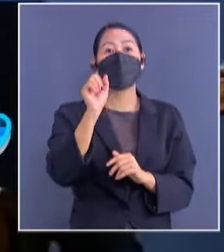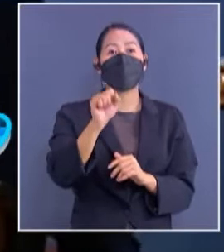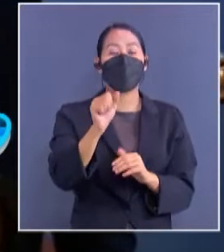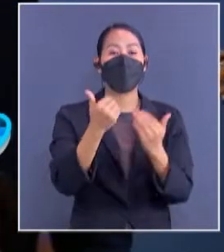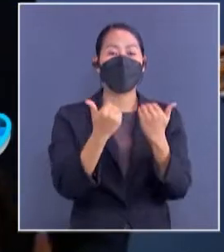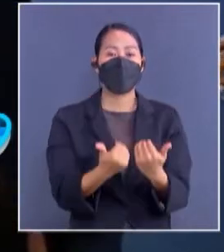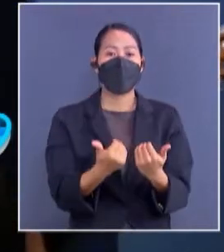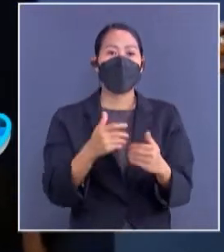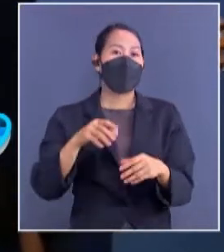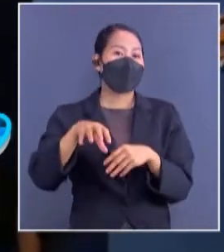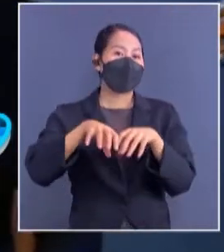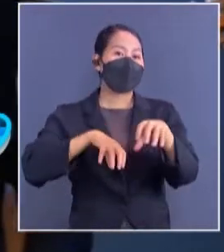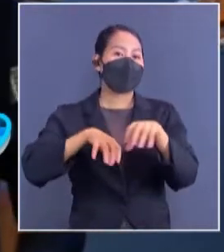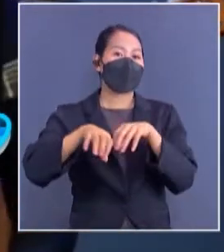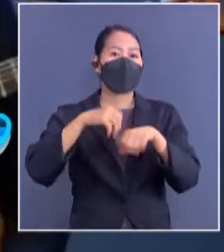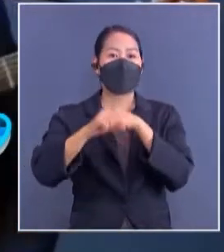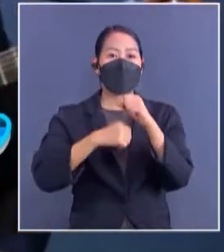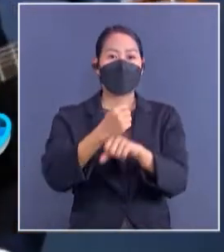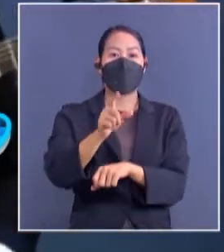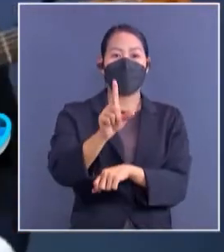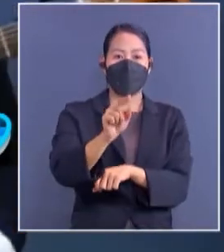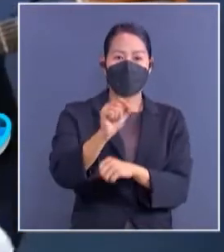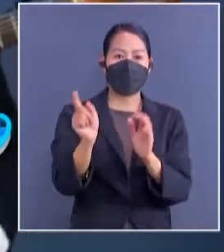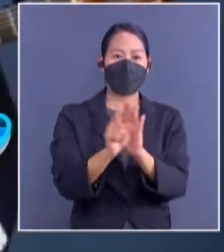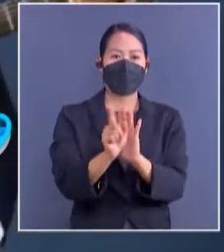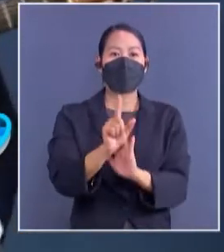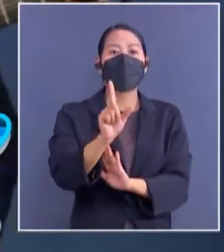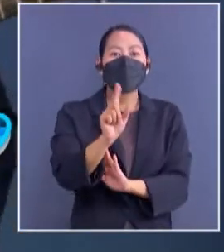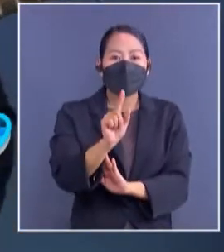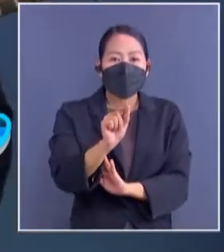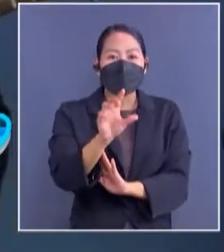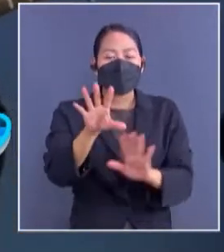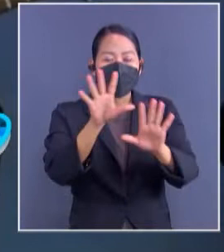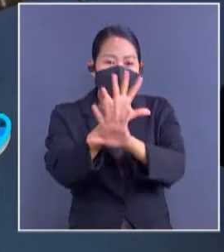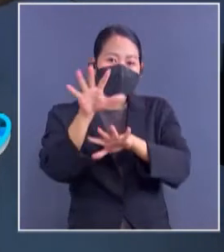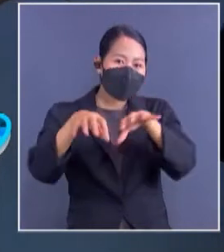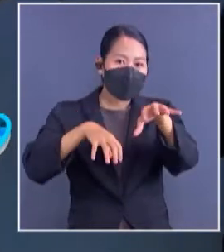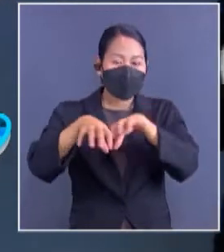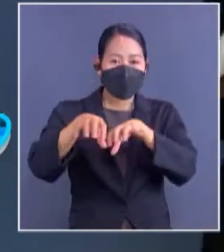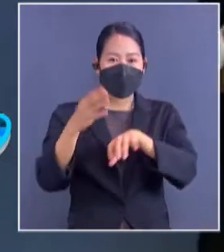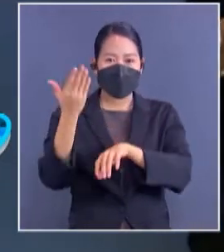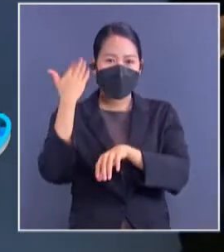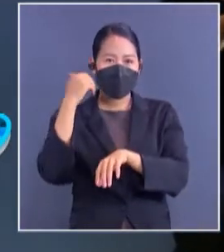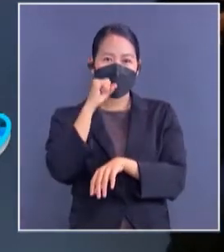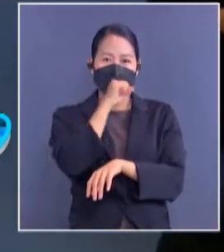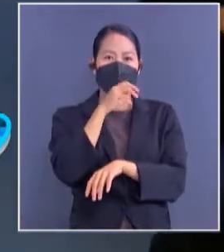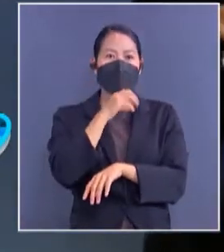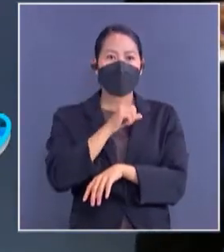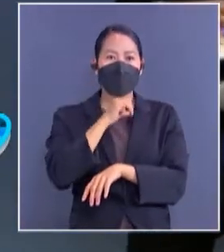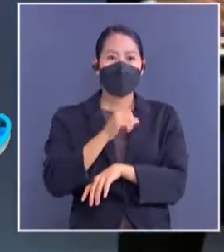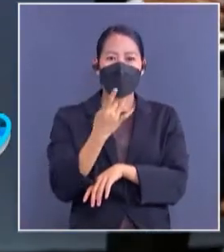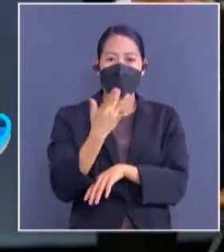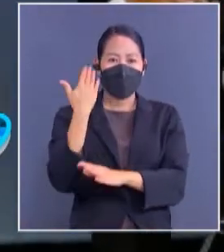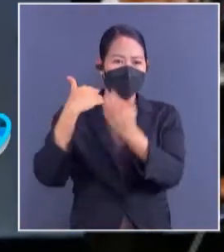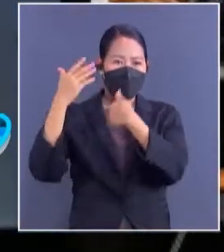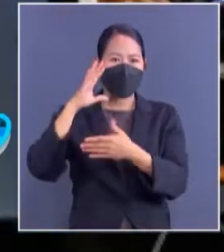การเฉลิมฉลองความสำเร็จแล้วก็ย้อนวันเวลาแห่งความสุขความประทับใจตลอด20ปีผ่านบทเพลงอมตะตลอดกาลนะคะอาทิ